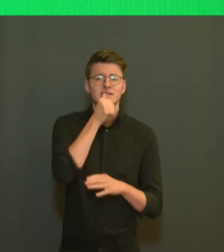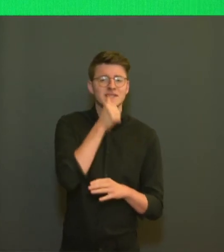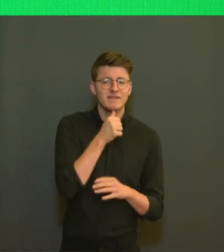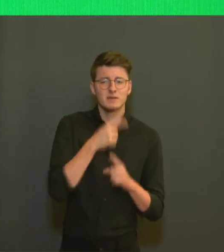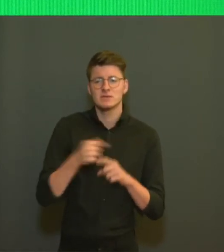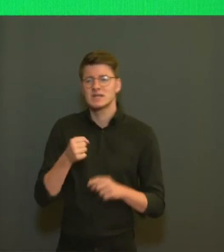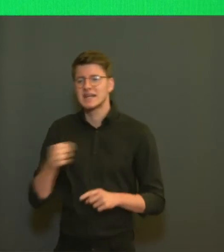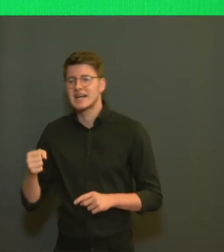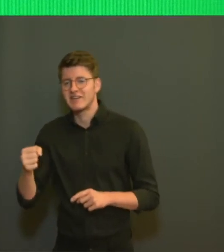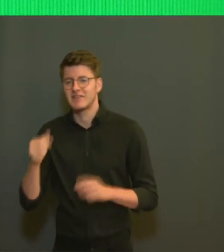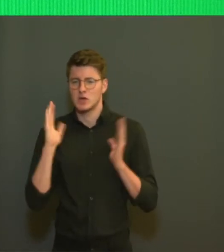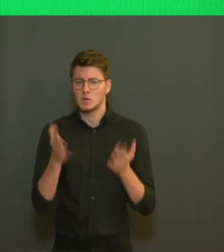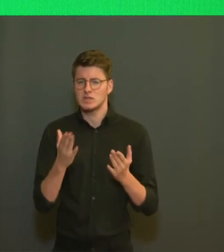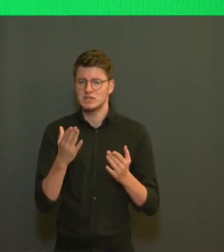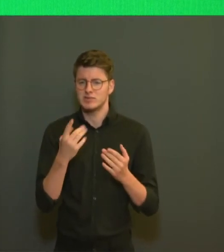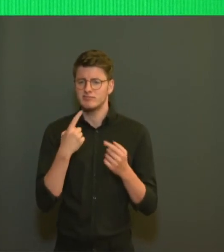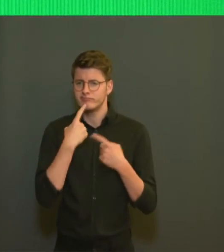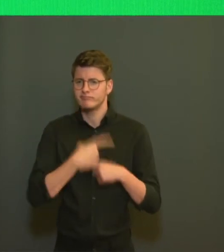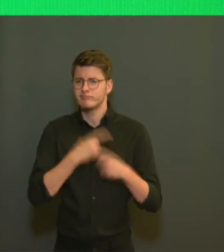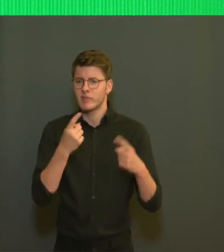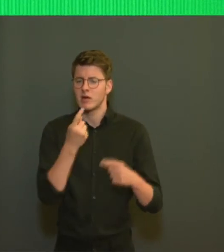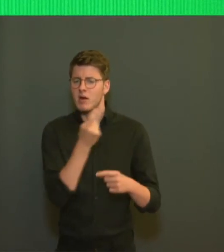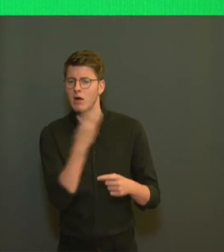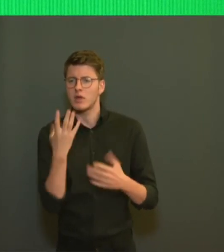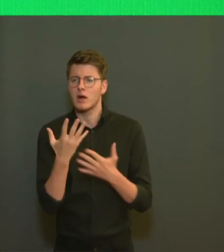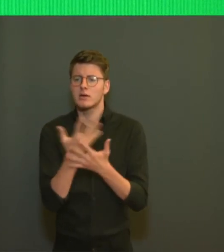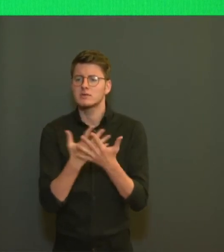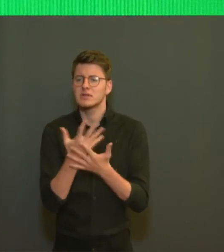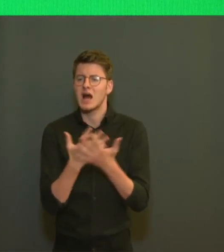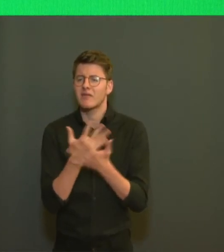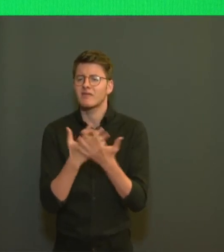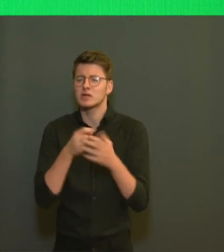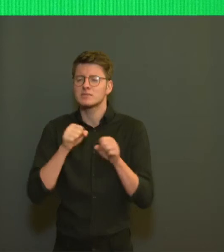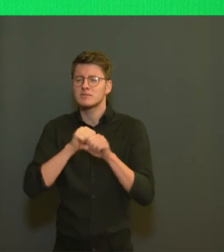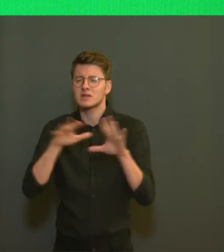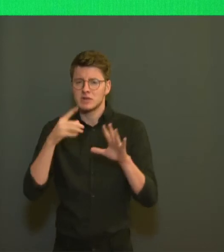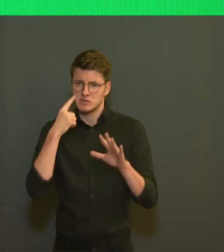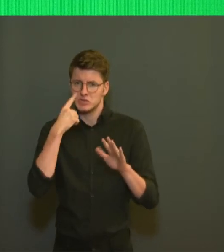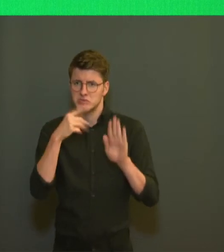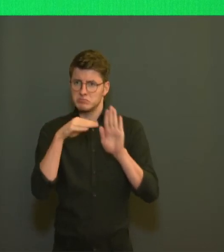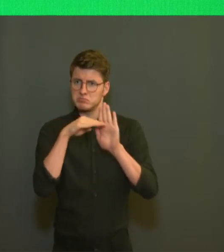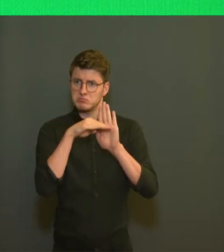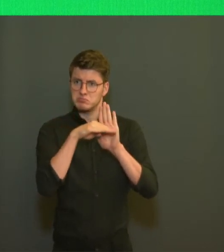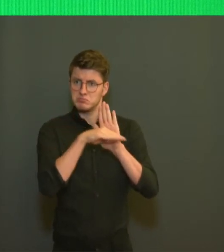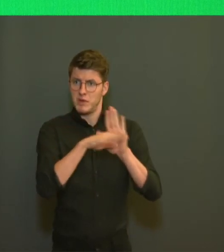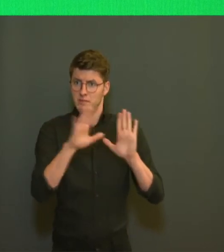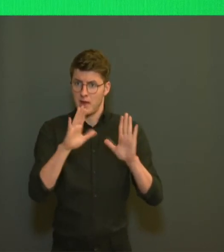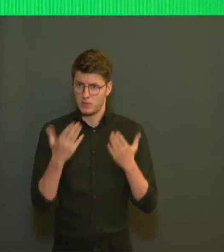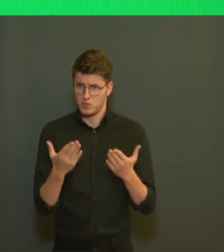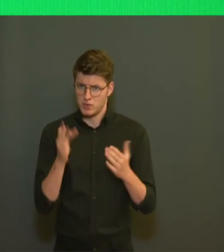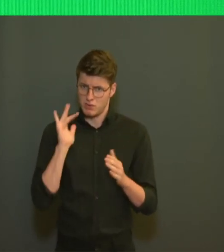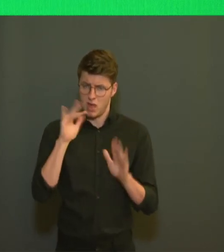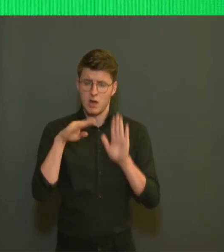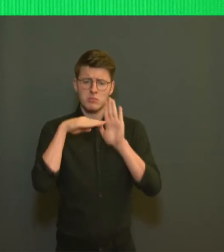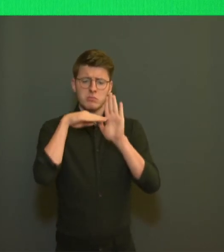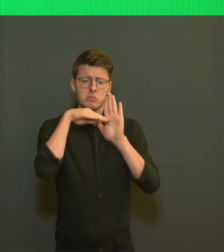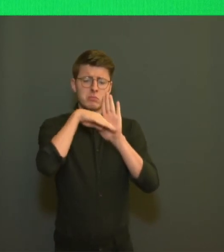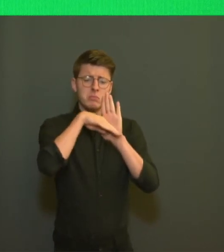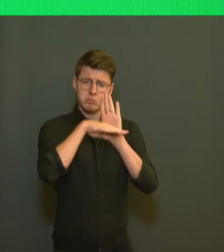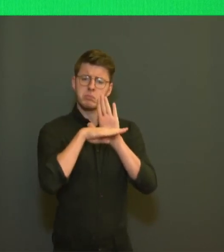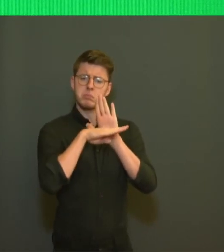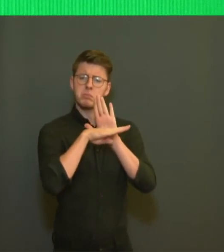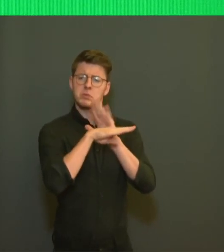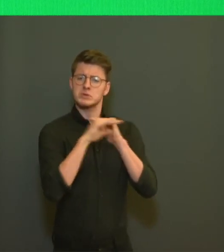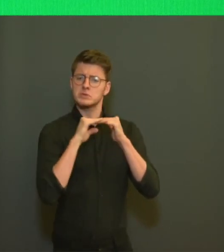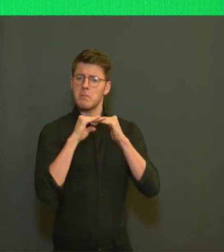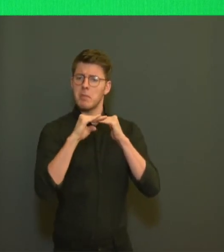een daling vast van het aantal besmettingen de afgelopen weken. Al lijkt er nu wel een stabilisatie te komen. Het aantal